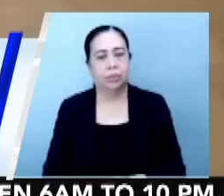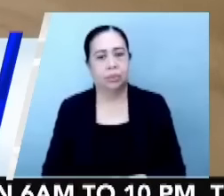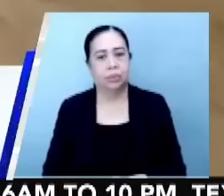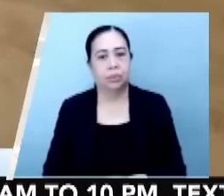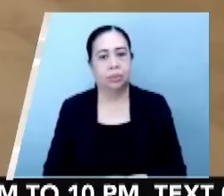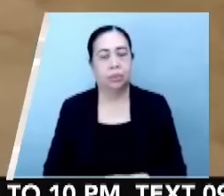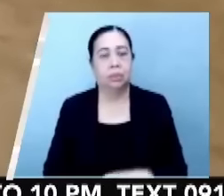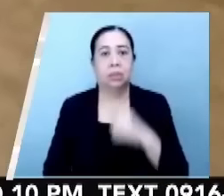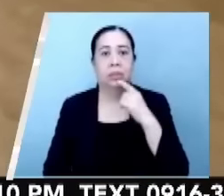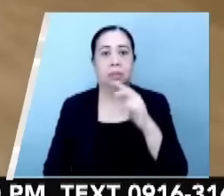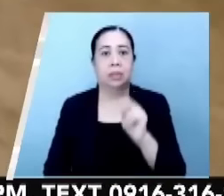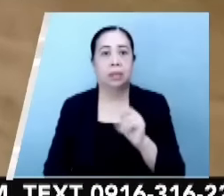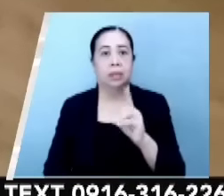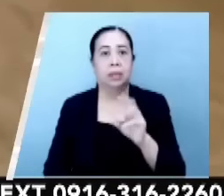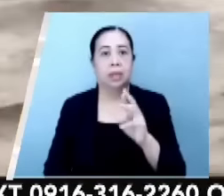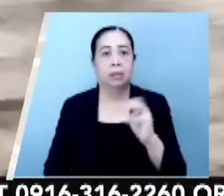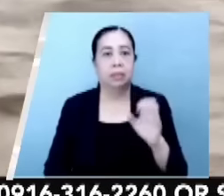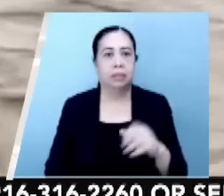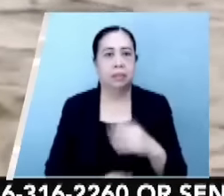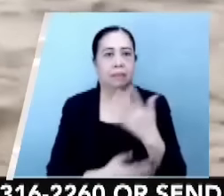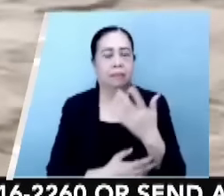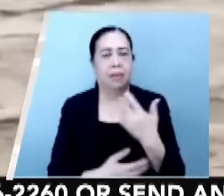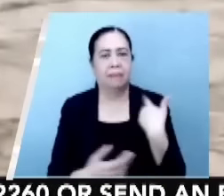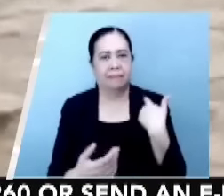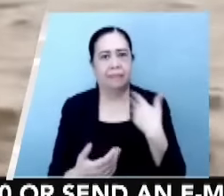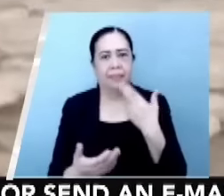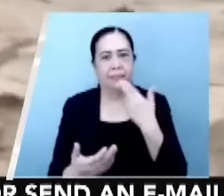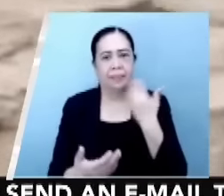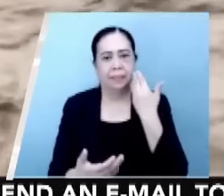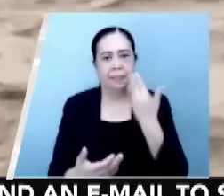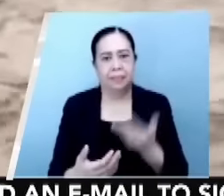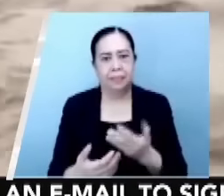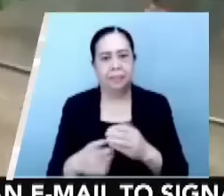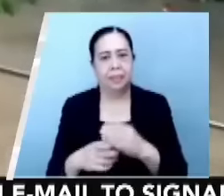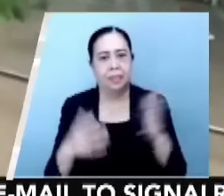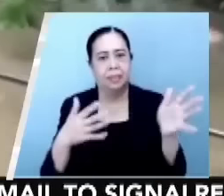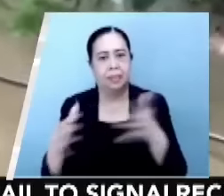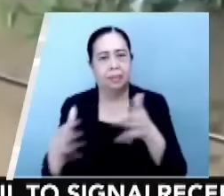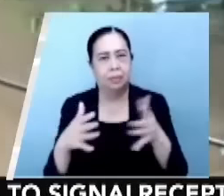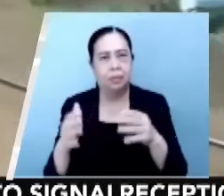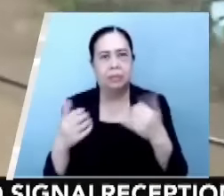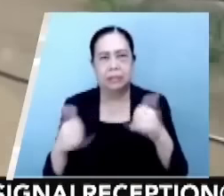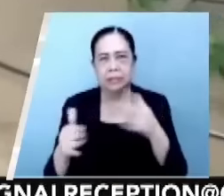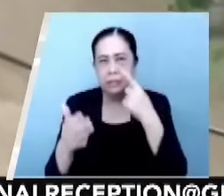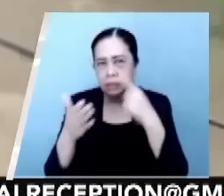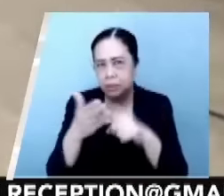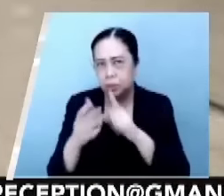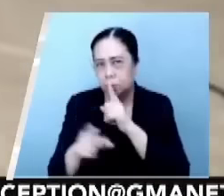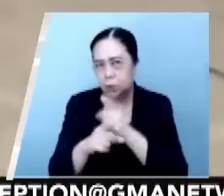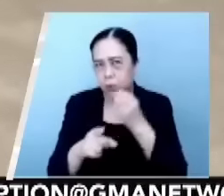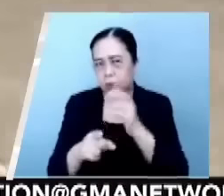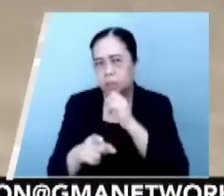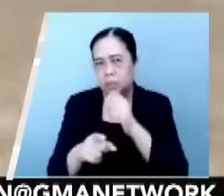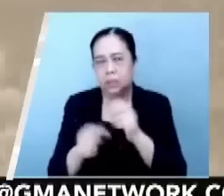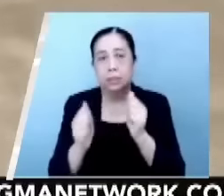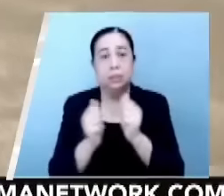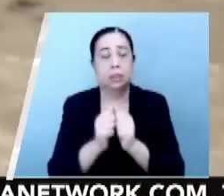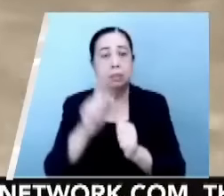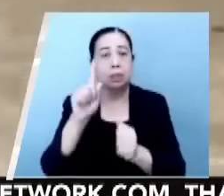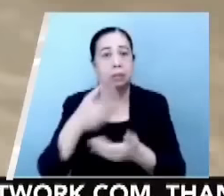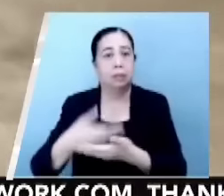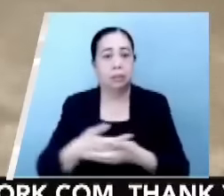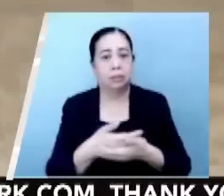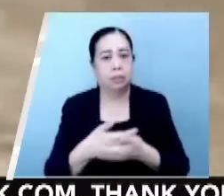NDRRMC, 5 ulat ng pagkamatay sa kasagsagan ng bagyo ang bineberipika pa nila, kabilang ang sa isang bata. Kumpirmado namang 7